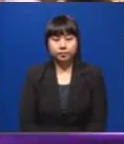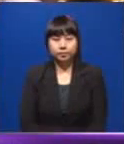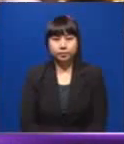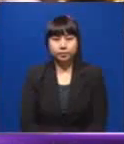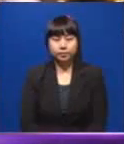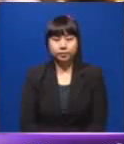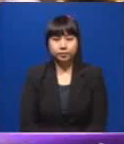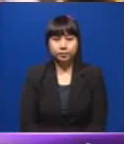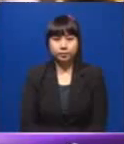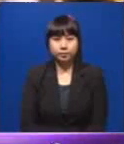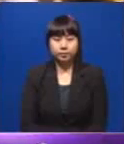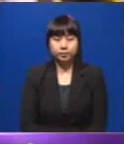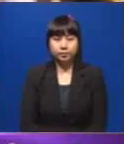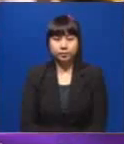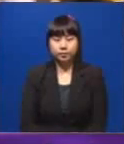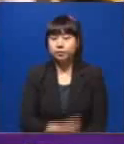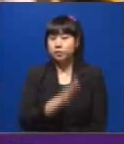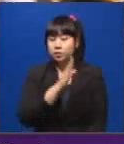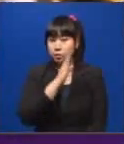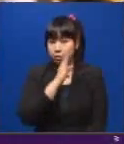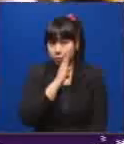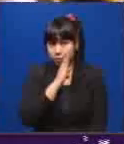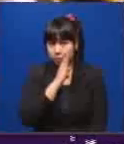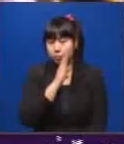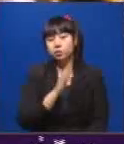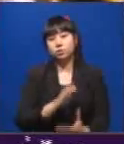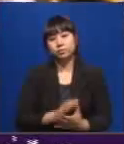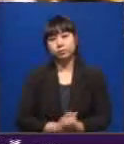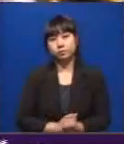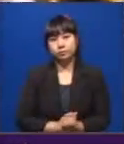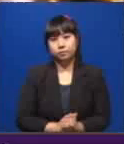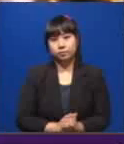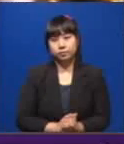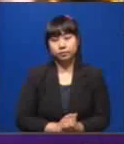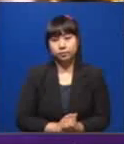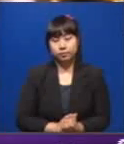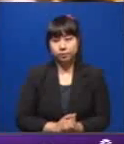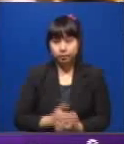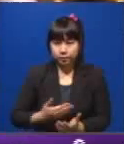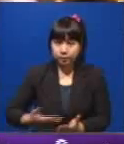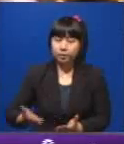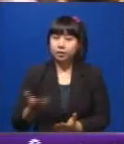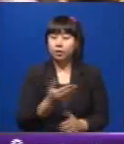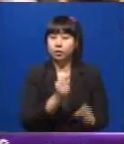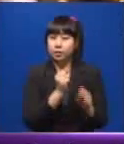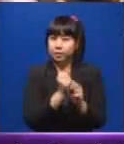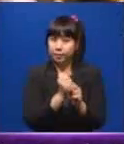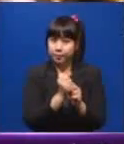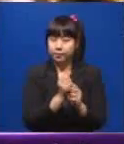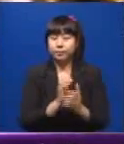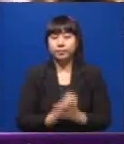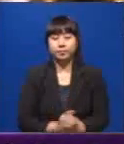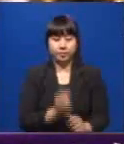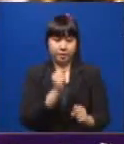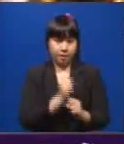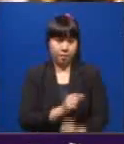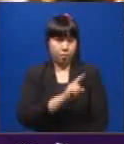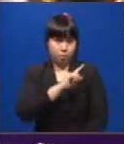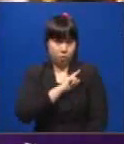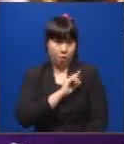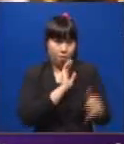พราะฉะนั้นถ้าเราพร้อมเพรียงกันอย่างนี้ทำหน้าที่ของต